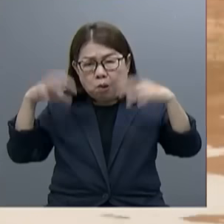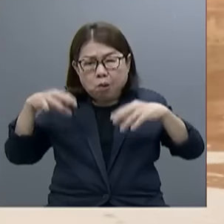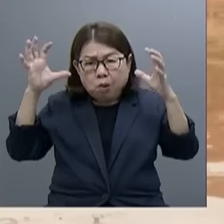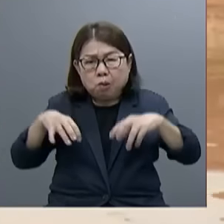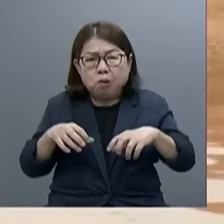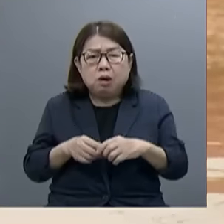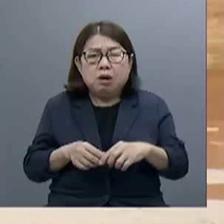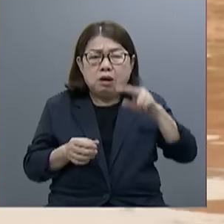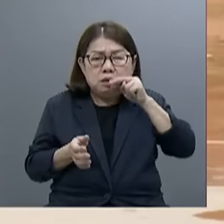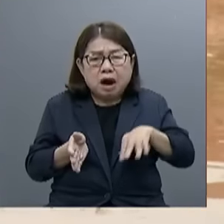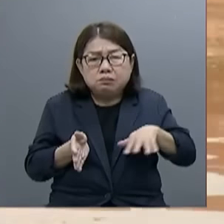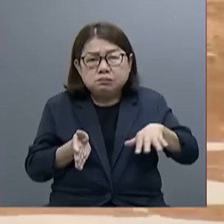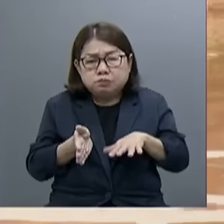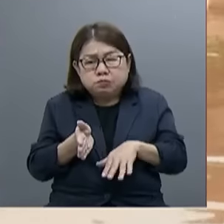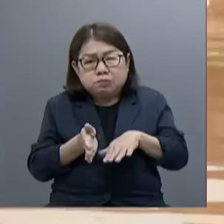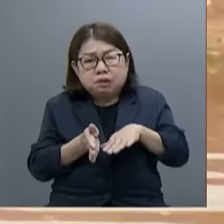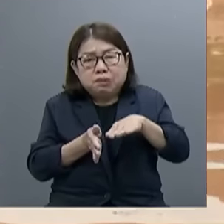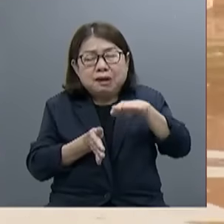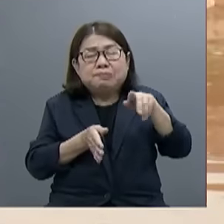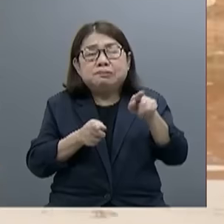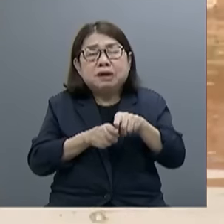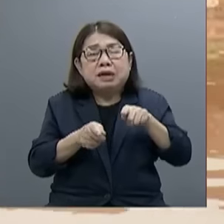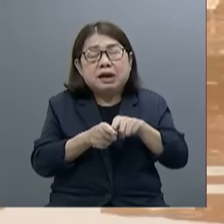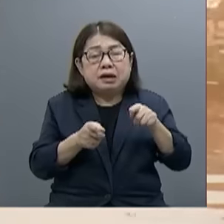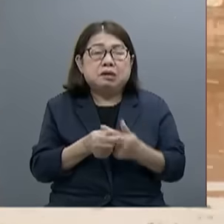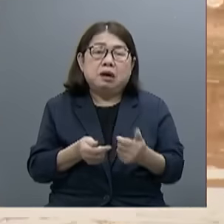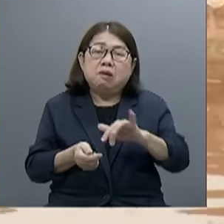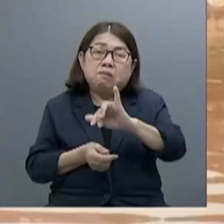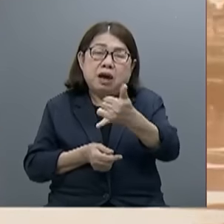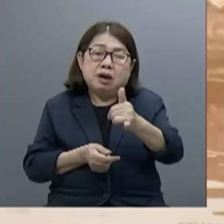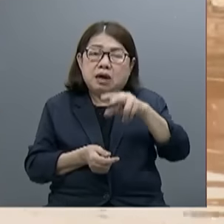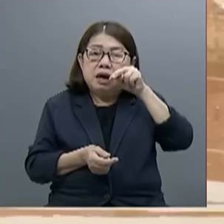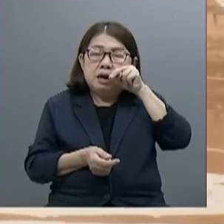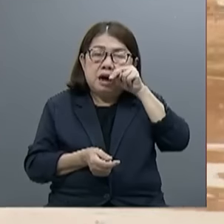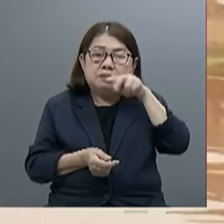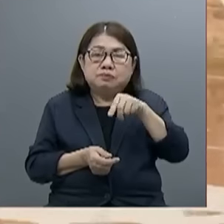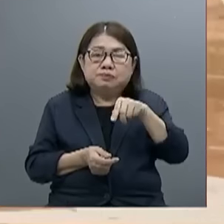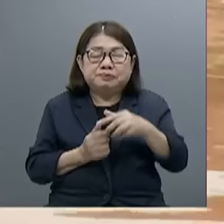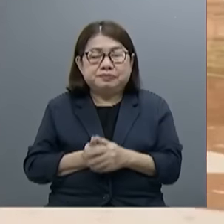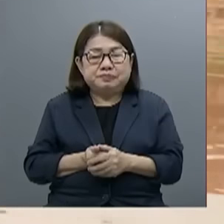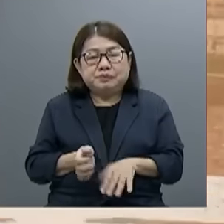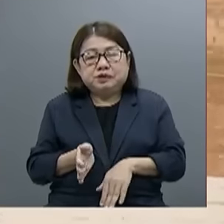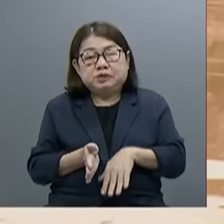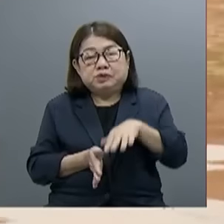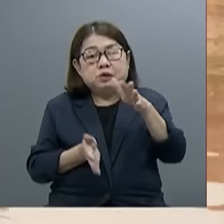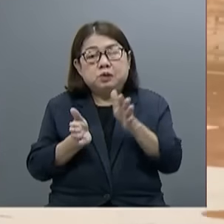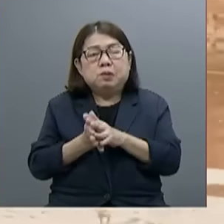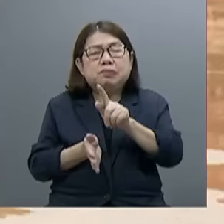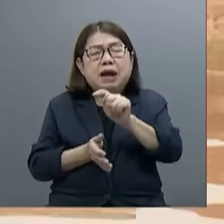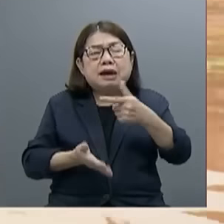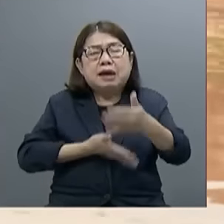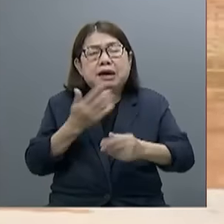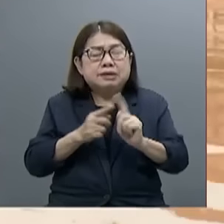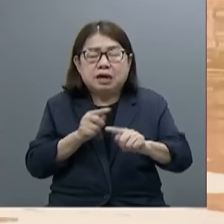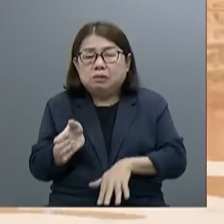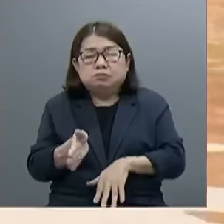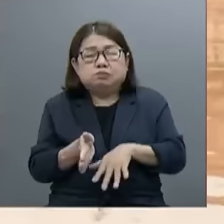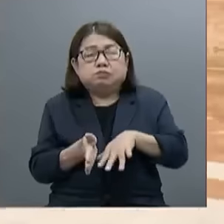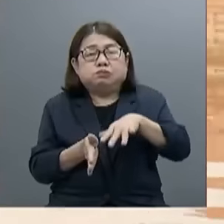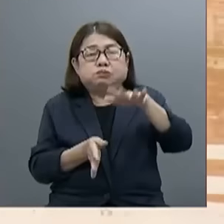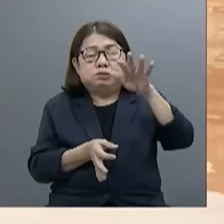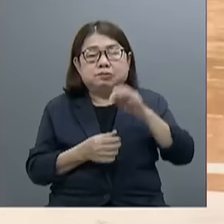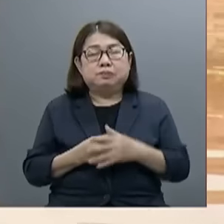ในน้ำสายดันขึ้นมาเพิ่มอีกอาจจะทำให้ระดับน้ำในพื้นที่บ้านถ้ำผาจมและตลาดสายลมจอยนั้นอาจจะยกระดับขึ้นสูง